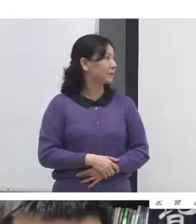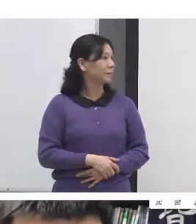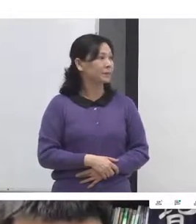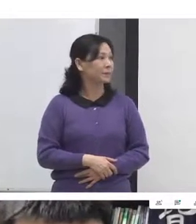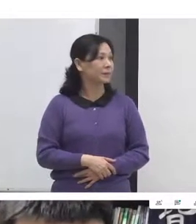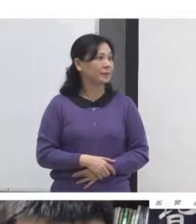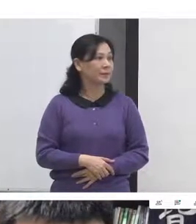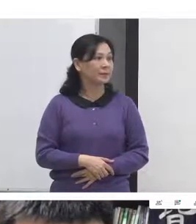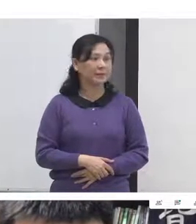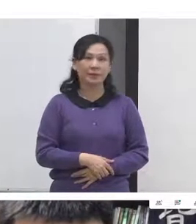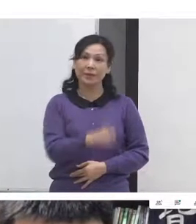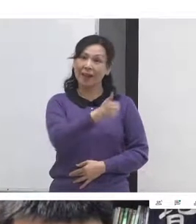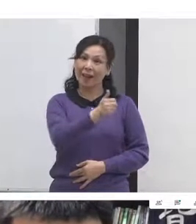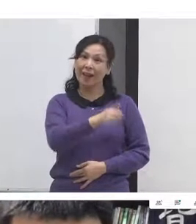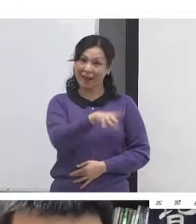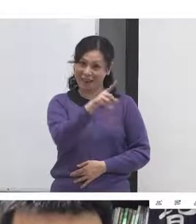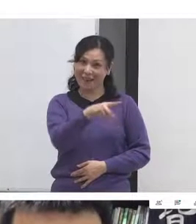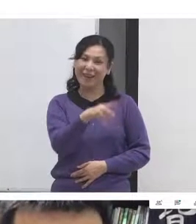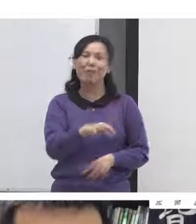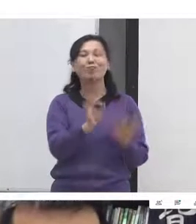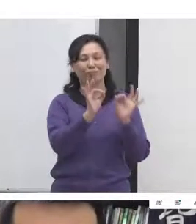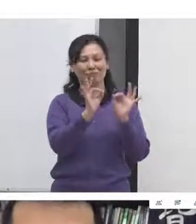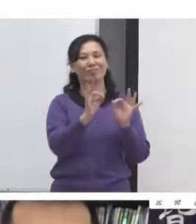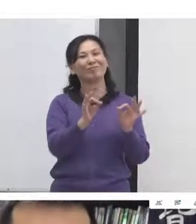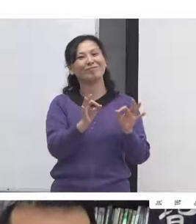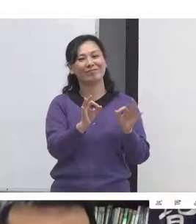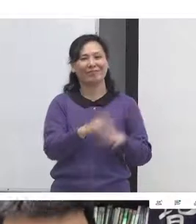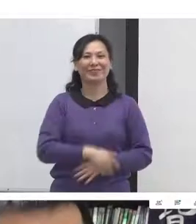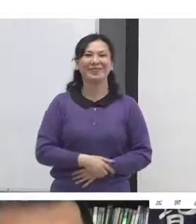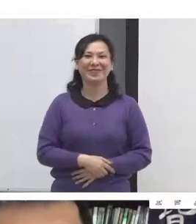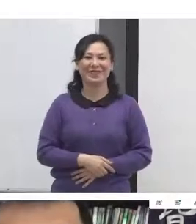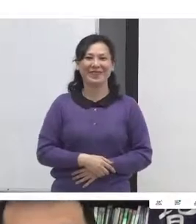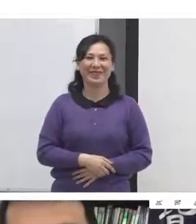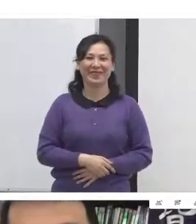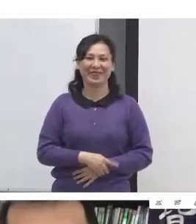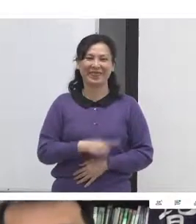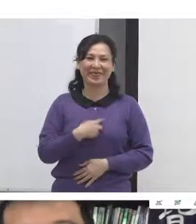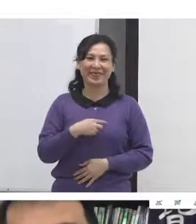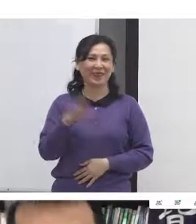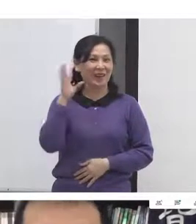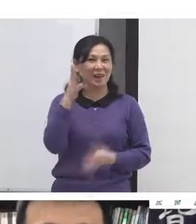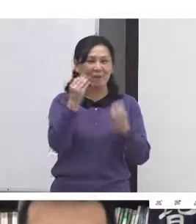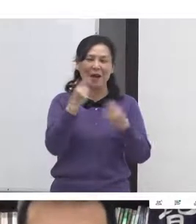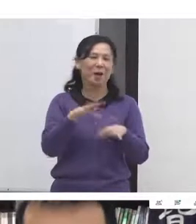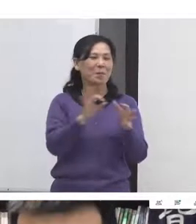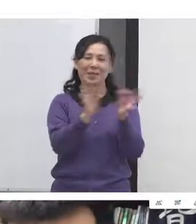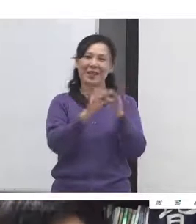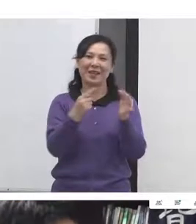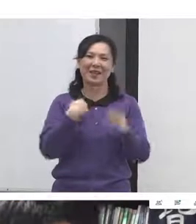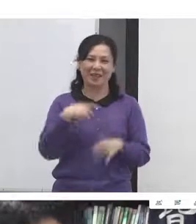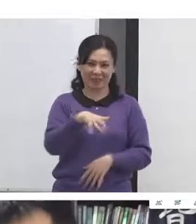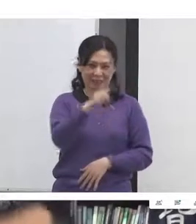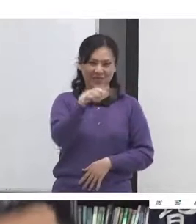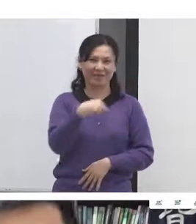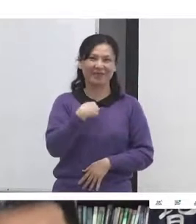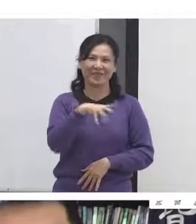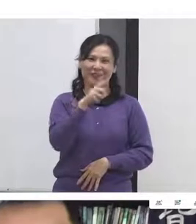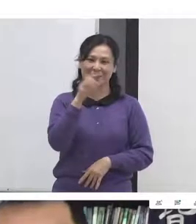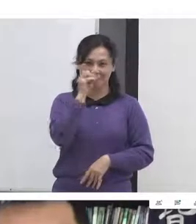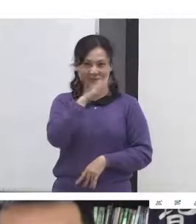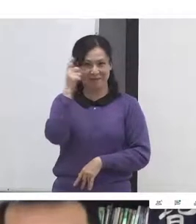哎，东坡要先回答吗 ？OK， 那就东坡先回答好了。 我听到，我没有听清楚啊，我先回答，不好意思 ，Ariel。